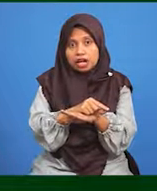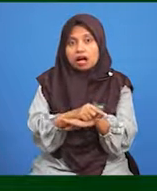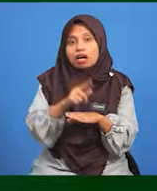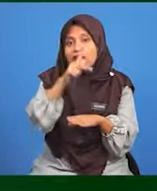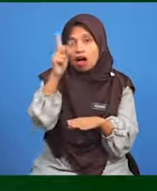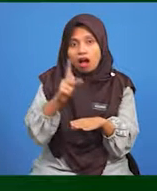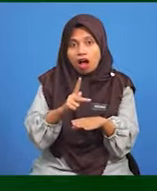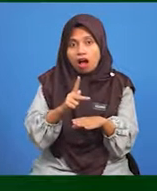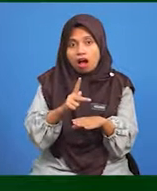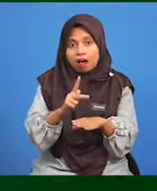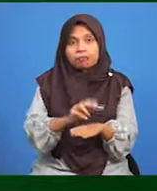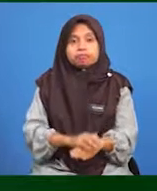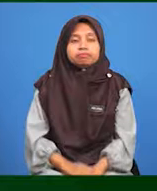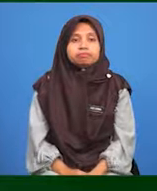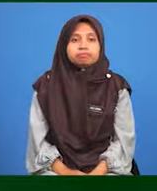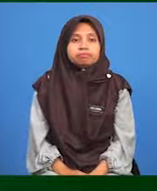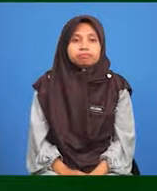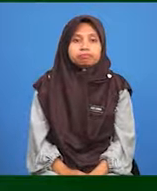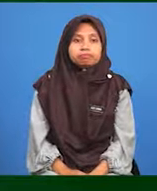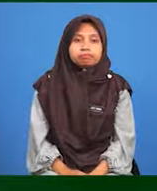kah wu